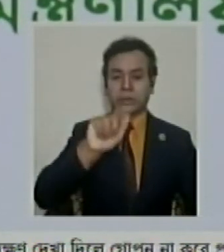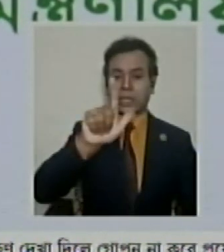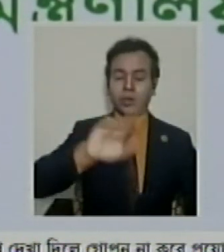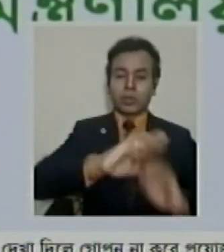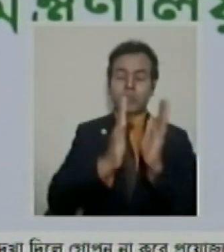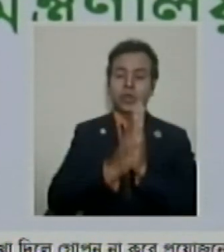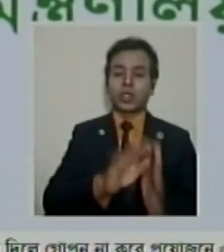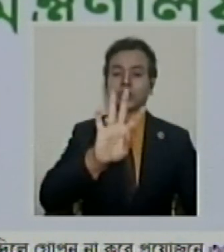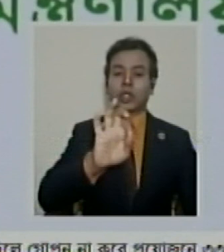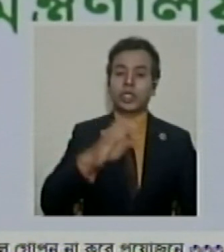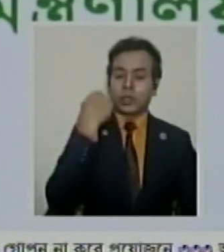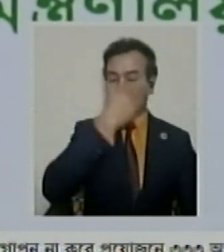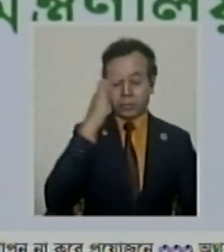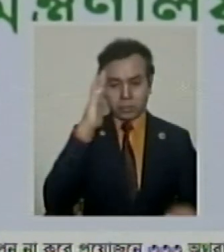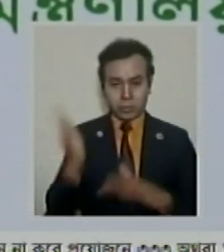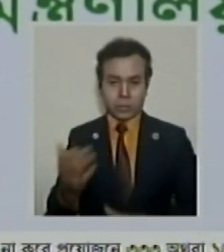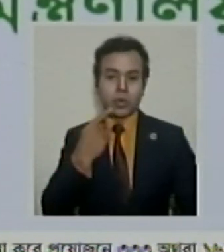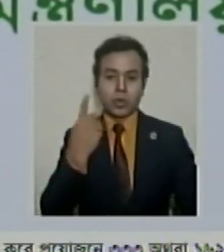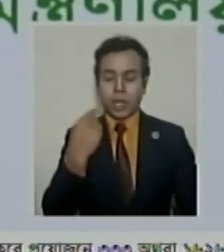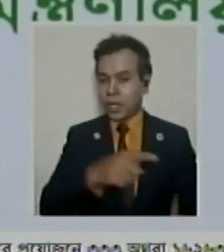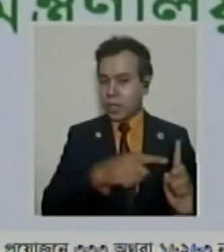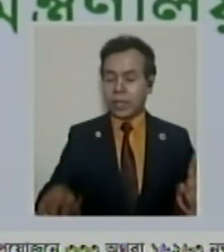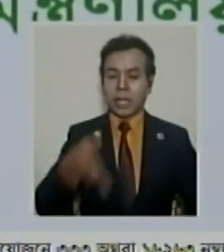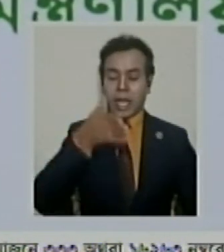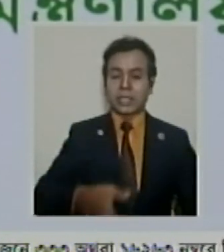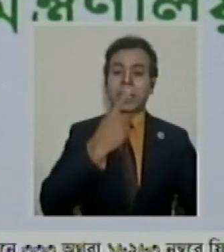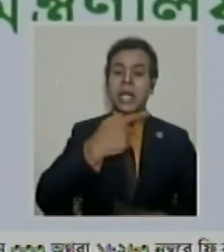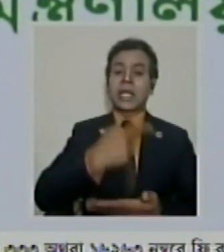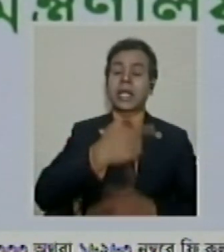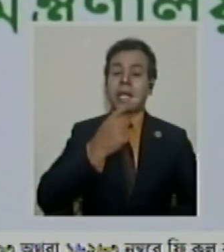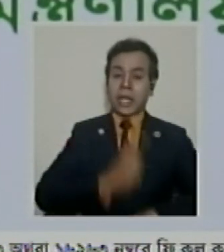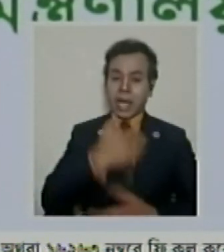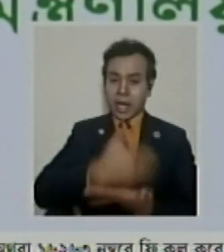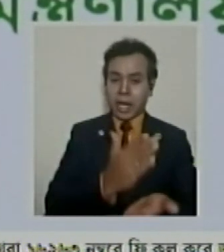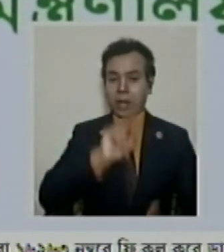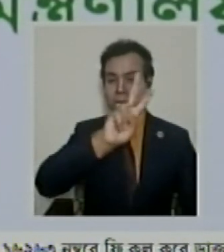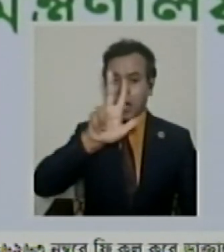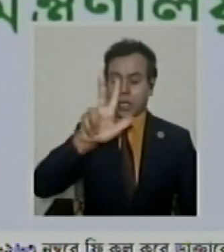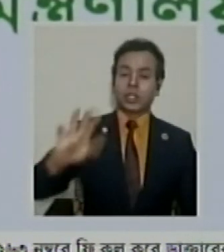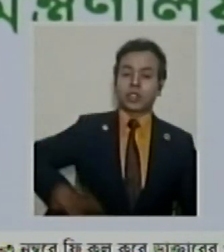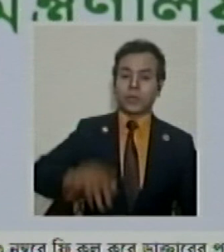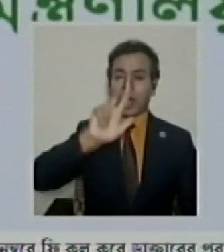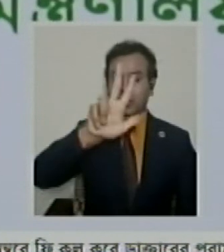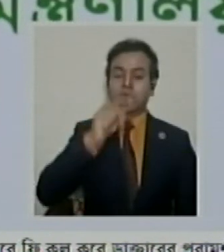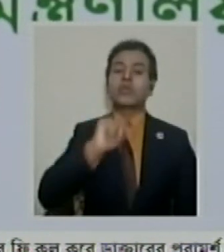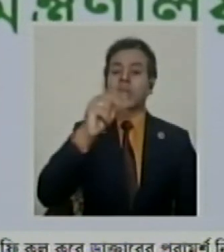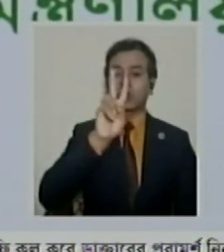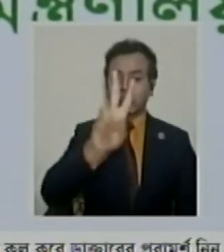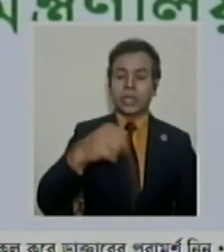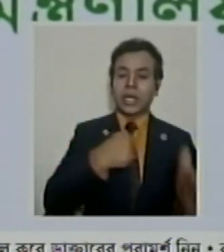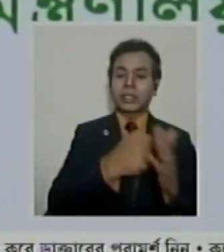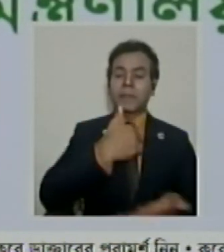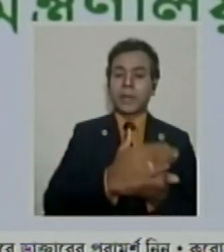মৃত্যুর বিশ্লেষণে আমরা দেখছি পুরুষ 33 জন এবং নারী 7 জন। বিভাগ ভিত্তিক দেখা